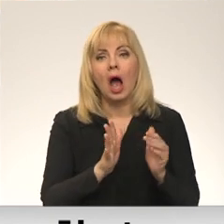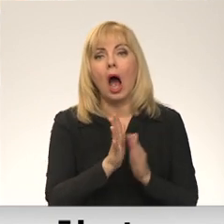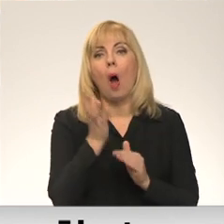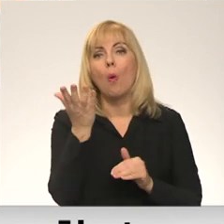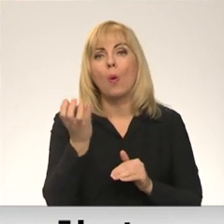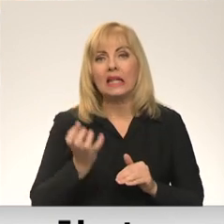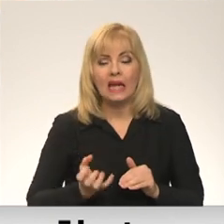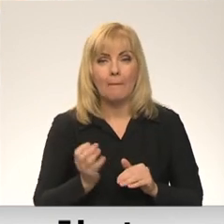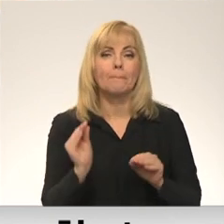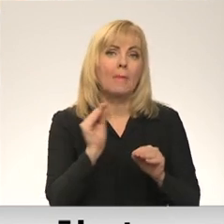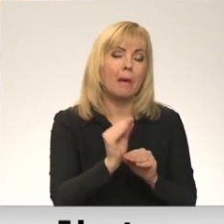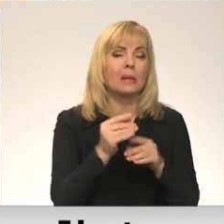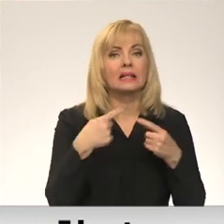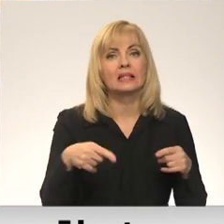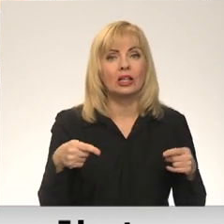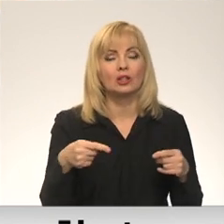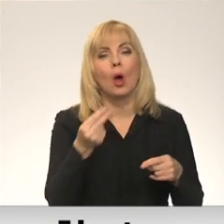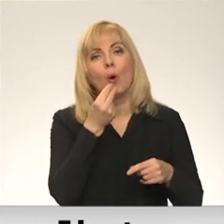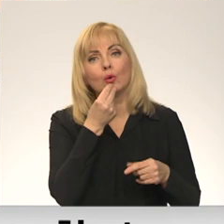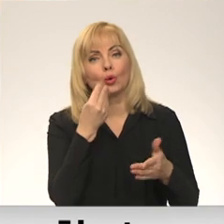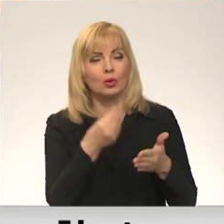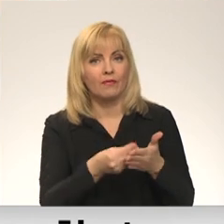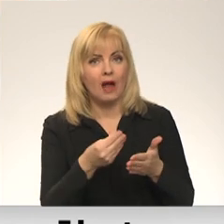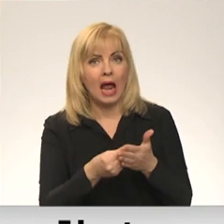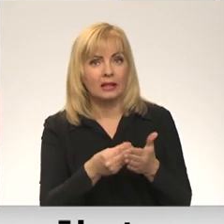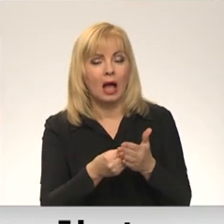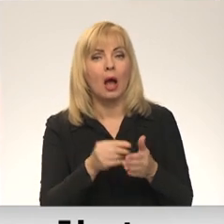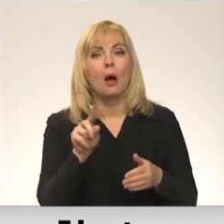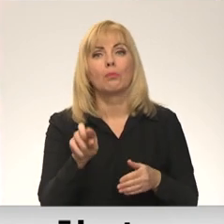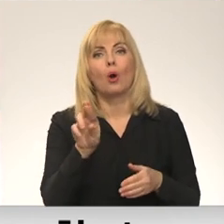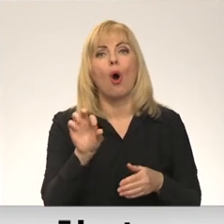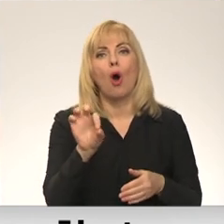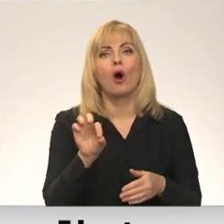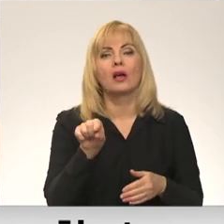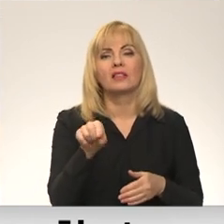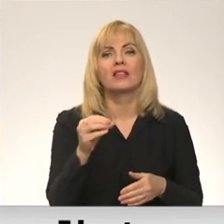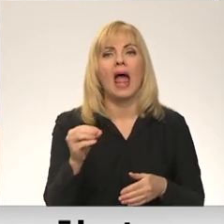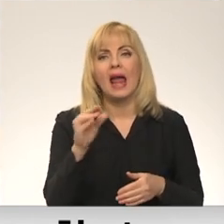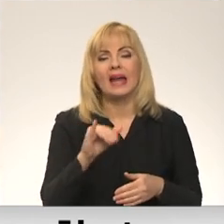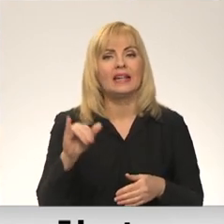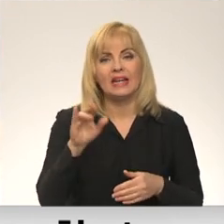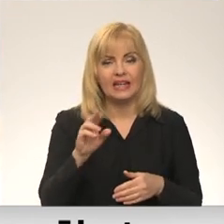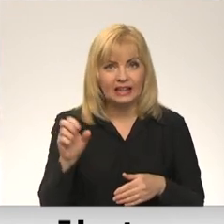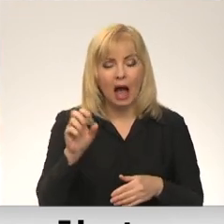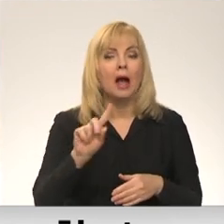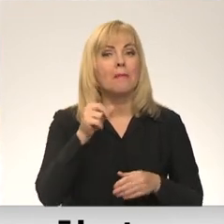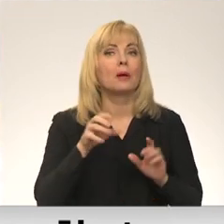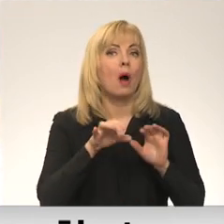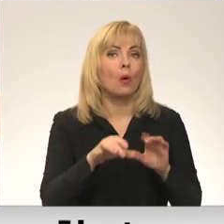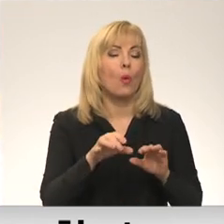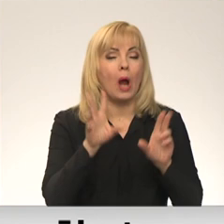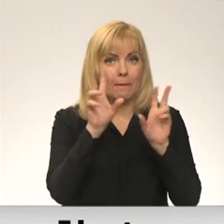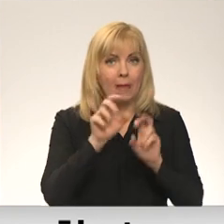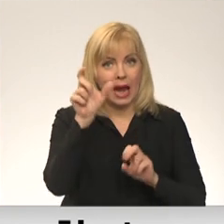jā, un papildus vēl dažādas cits uzturvērtības, kas nāk no proteīna pulvera. Kā RTV stāsta viena no pirmajām kukaiņu pētniecēm